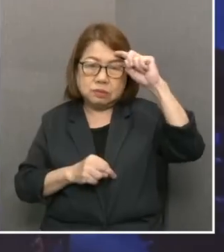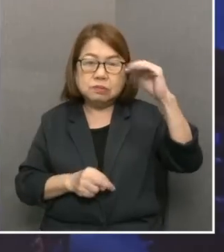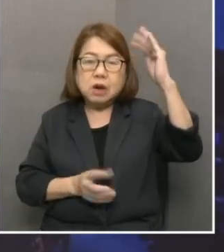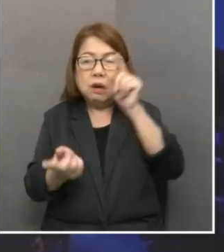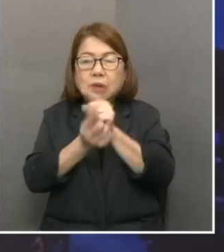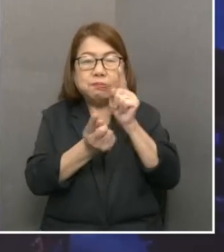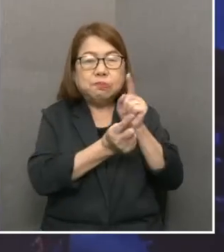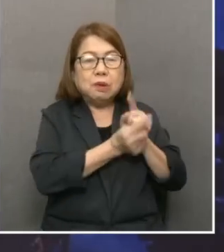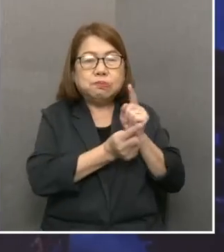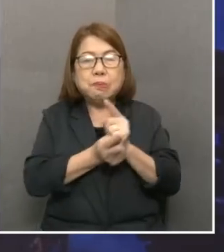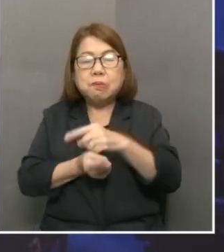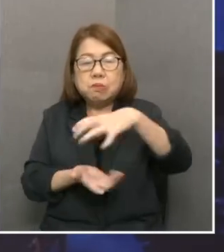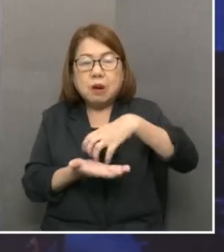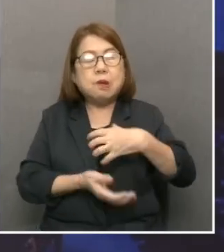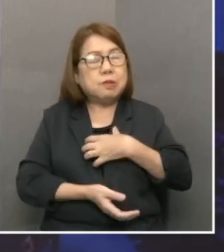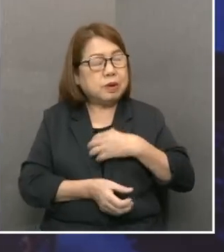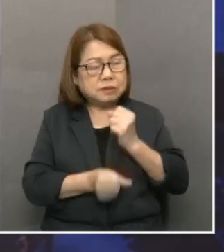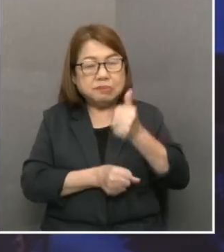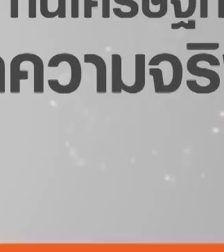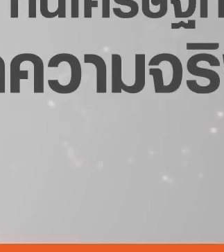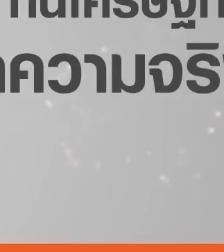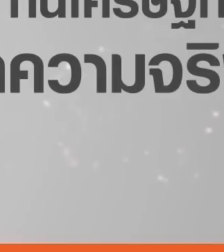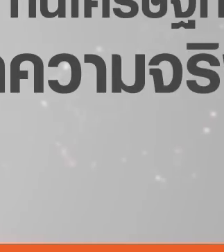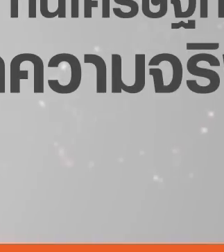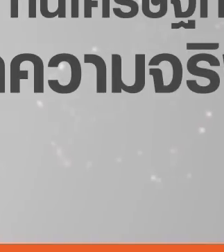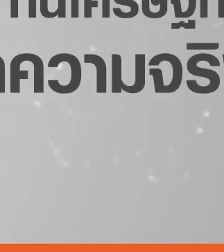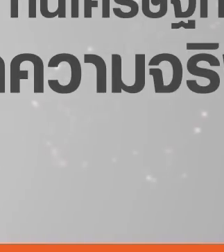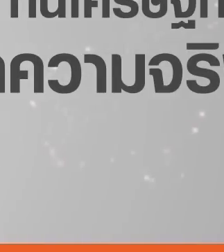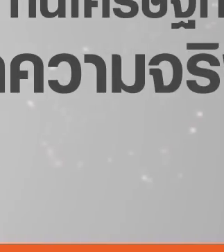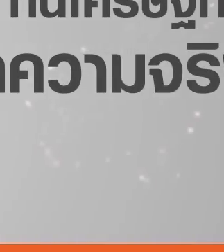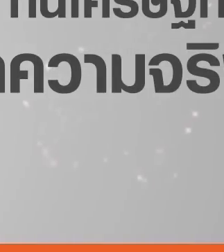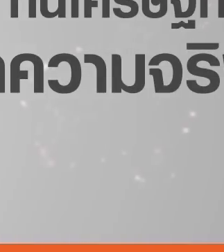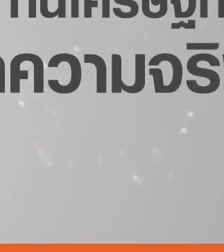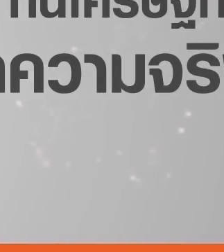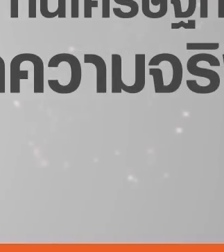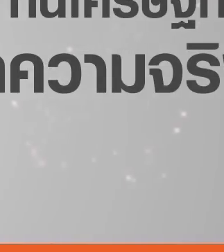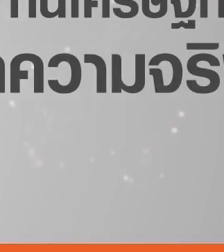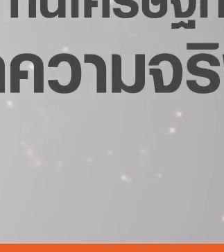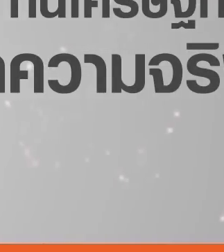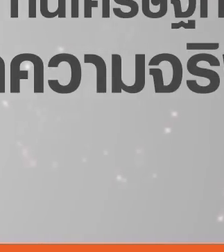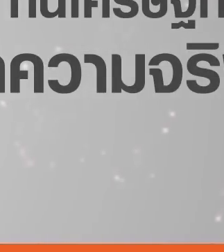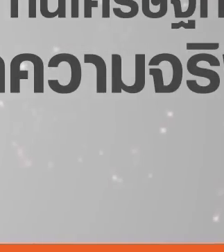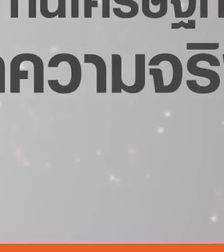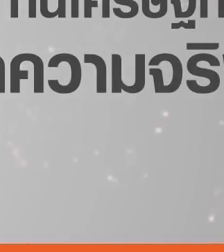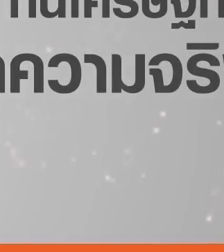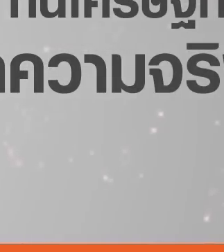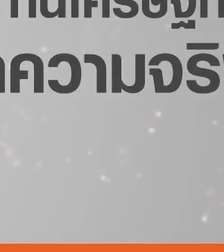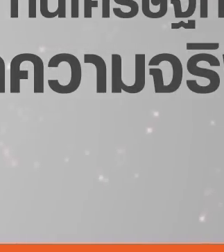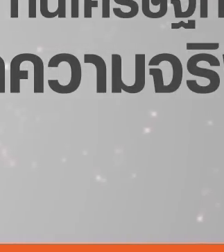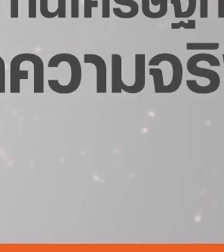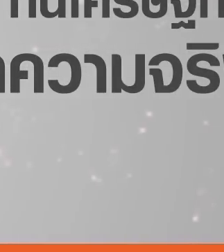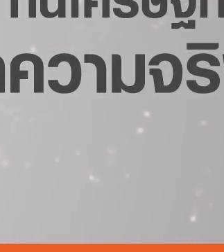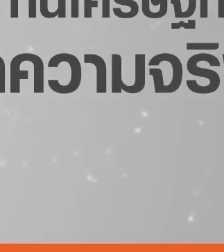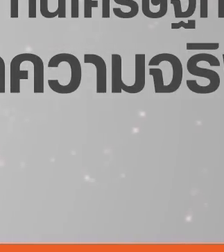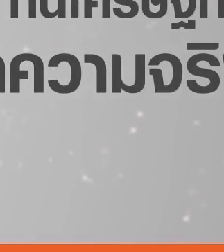ว่าจะทำทันทีค่ะขอบคุณที่ติดตามรับชมรายการ TNNนวสข่าวเที่ยงนะคะแล้วก็อย่า